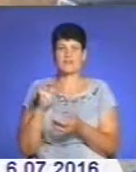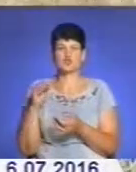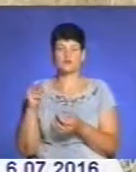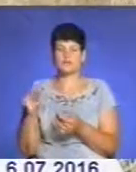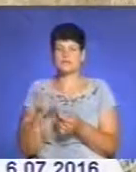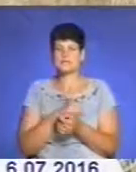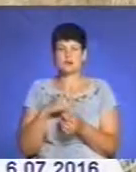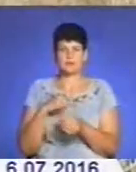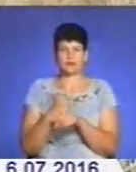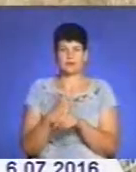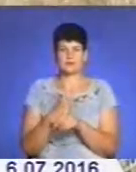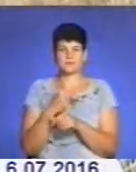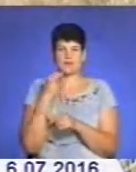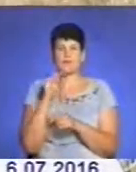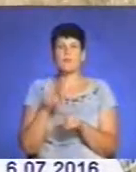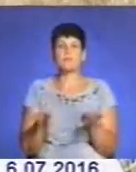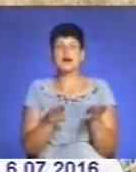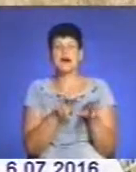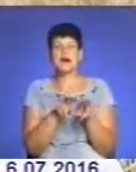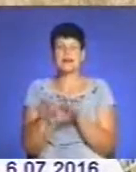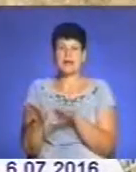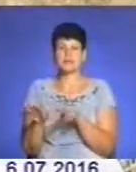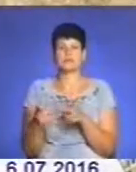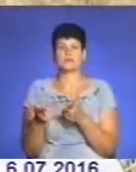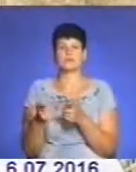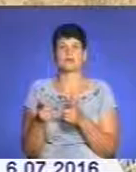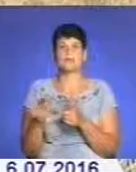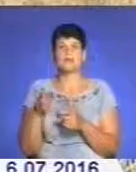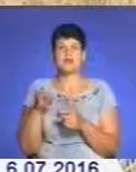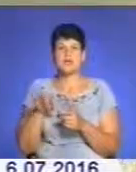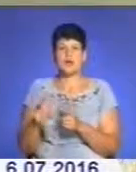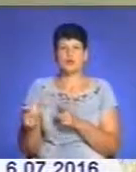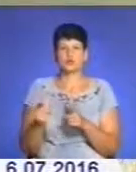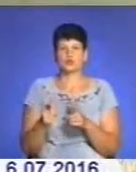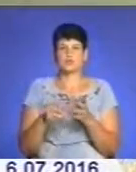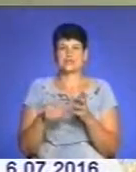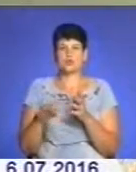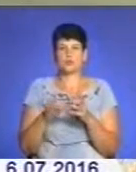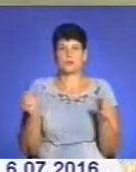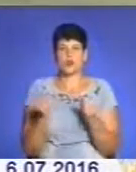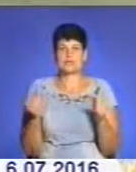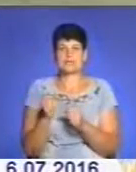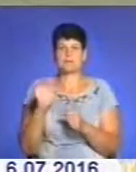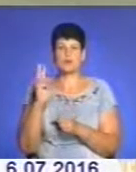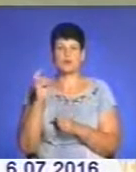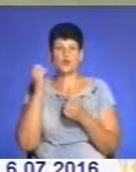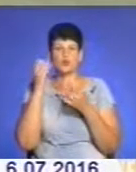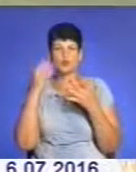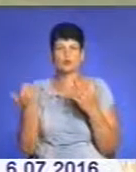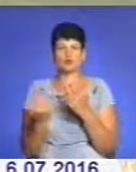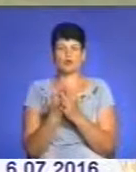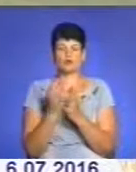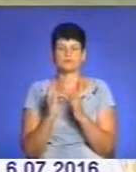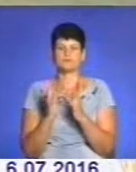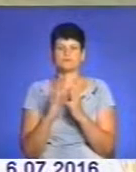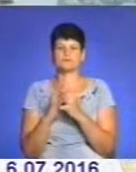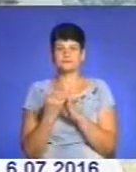ефект. Паралельно зі збором врожаю «Мрія» готує ґрунт під посіви озимих культур. Новою сільськогосподарською технікою